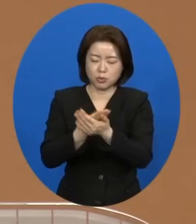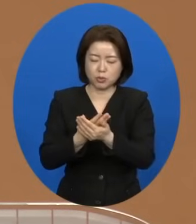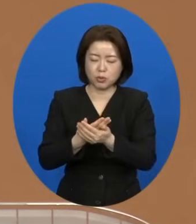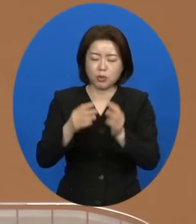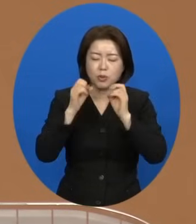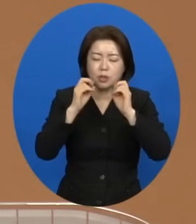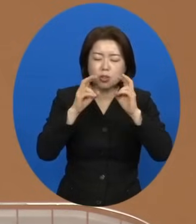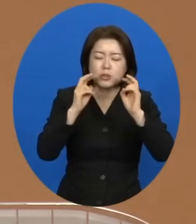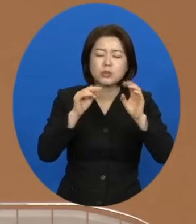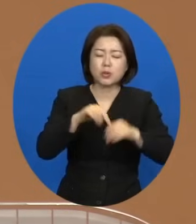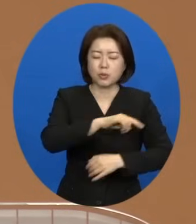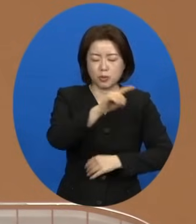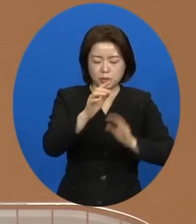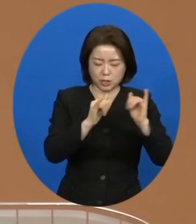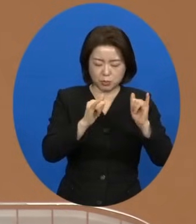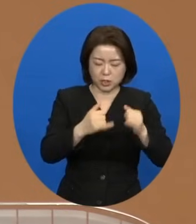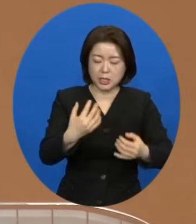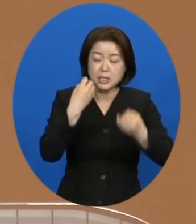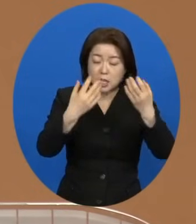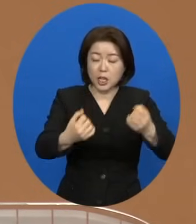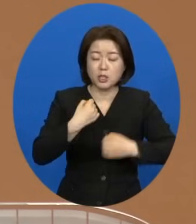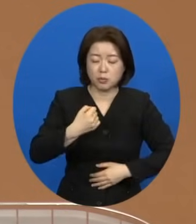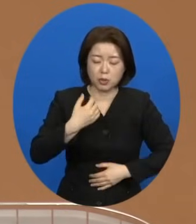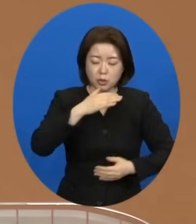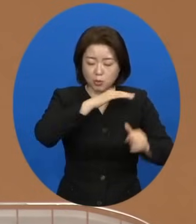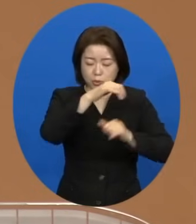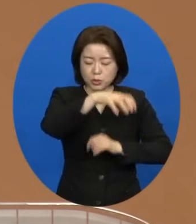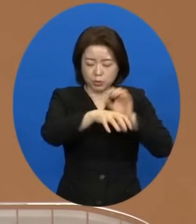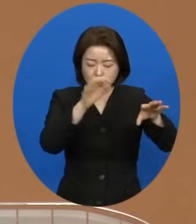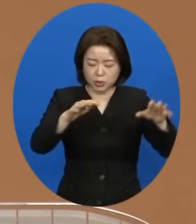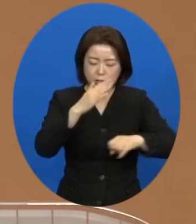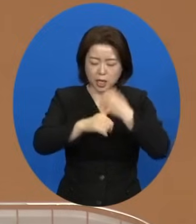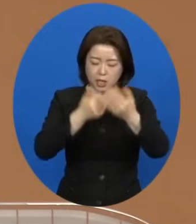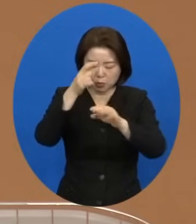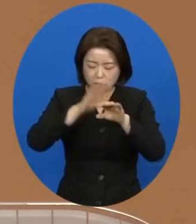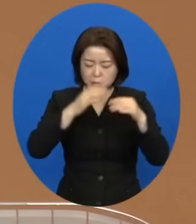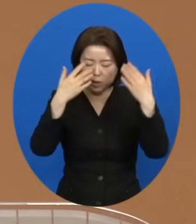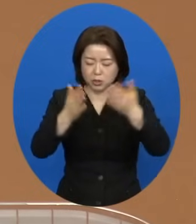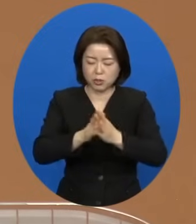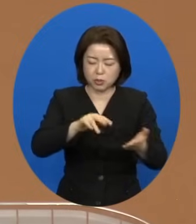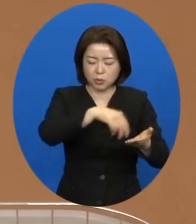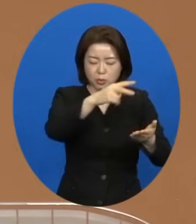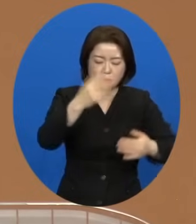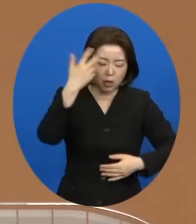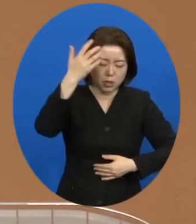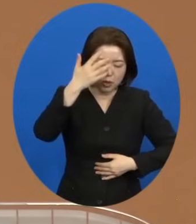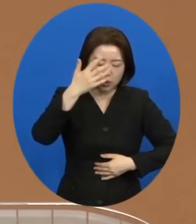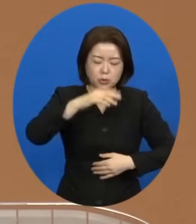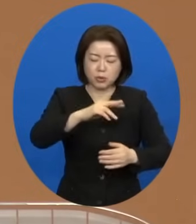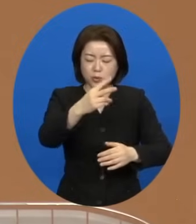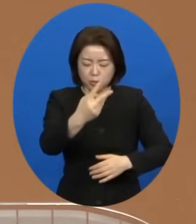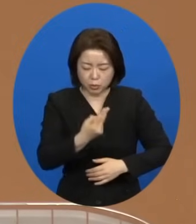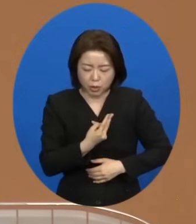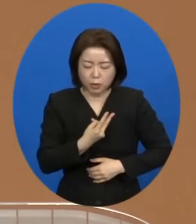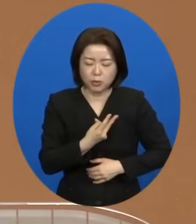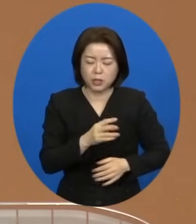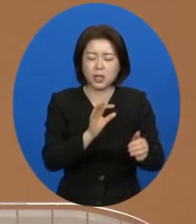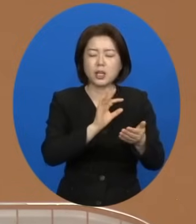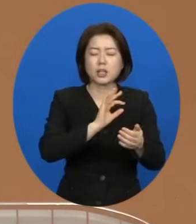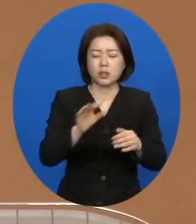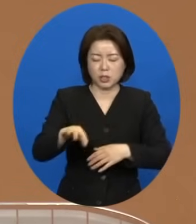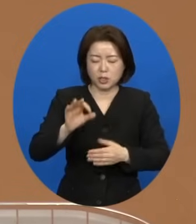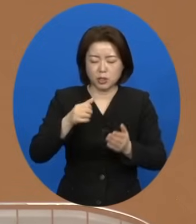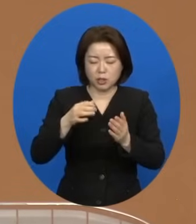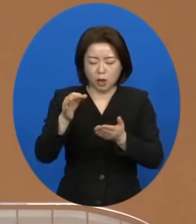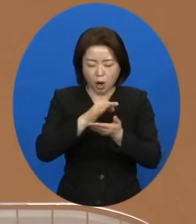선교사님들의 새 힘을 얻고 부르신 그곳에서 하나님을 예배하며 잃어버린 영혼들이 주께로 돌아오 데에 우리 드려진 귀한 물질이